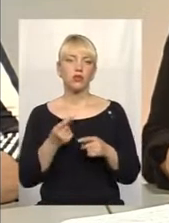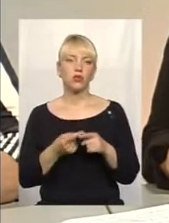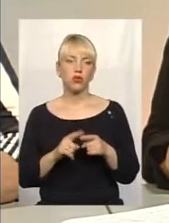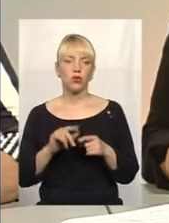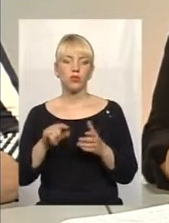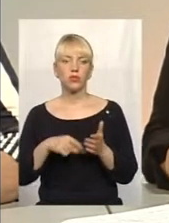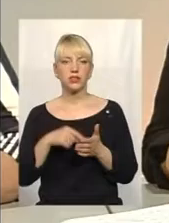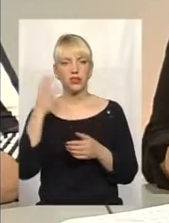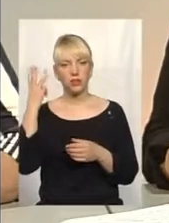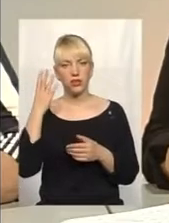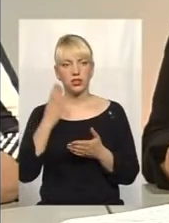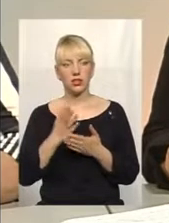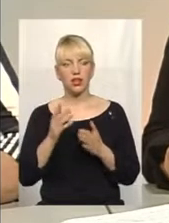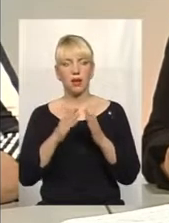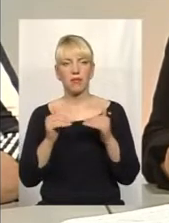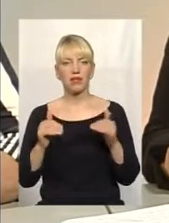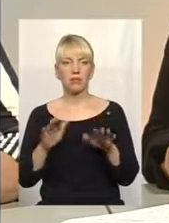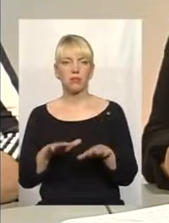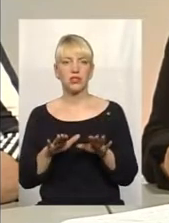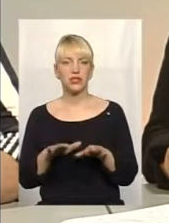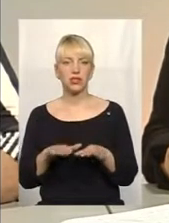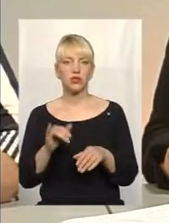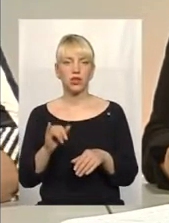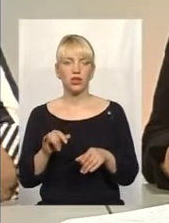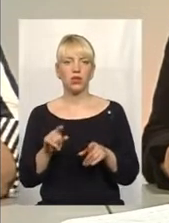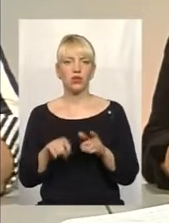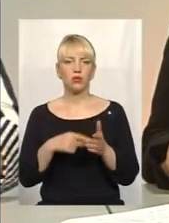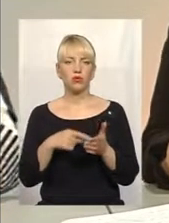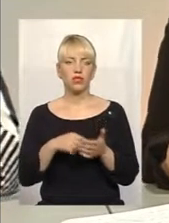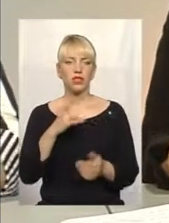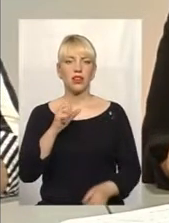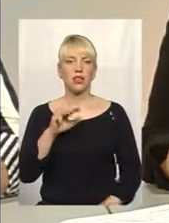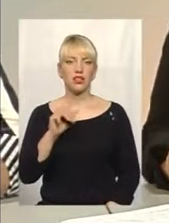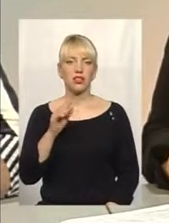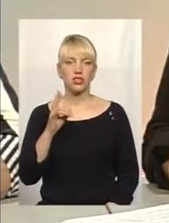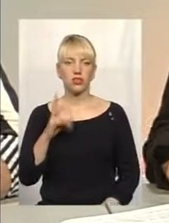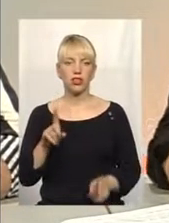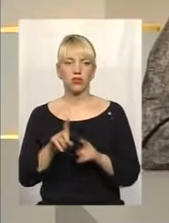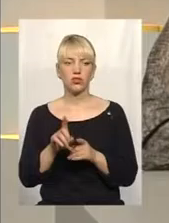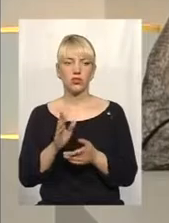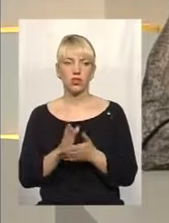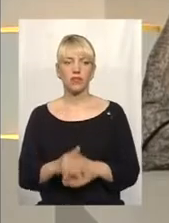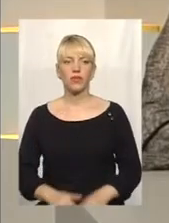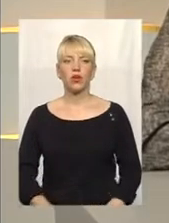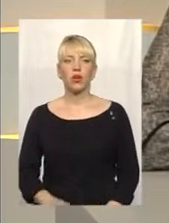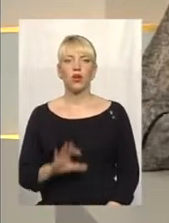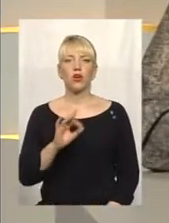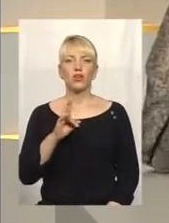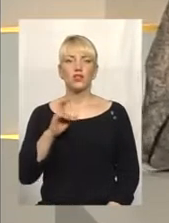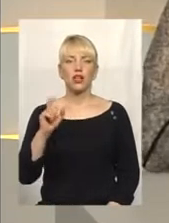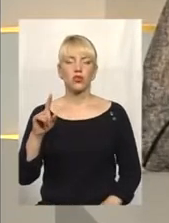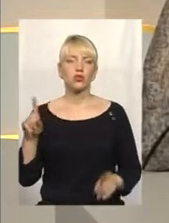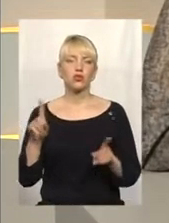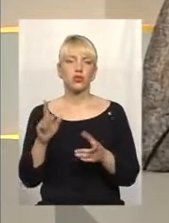місті Хмельницькому теж є наметове містечко і у місті Нетішин. Пані Оксано, скажіть, будь ласка, що